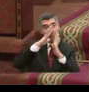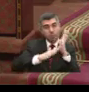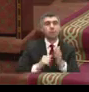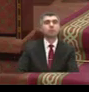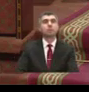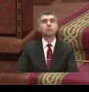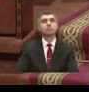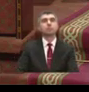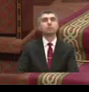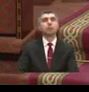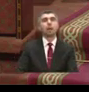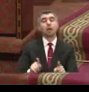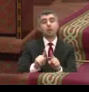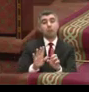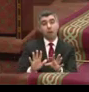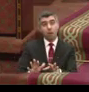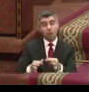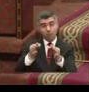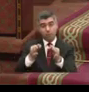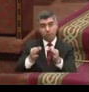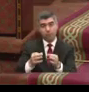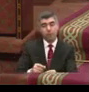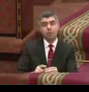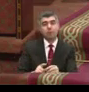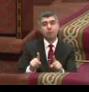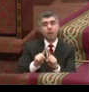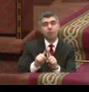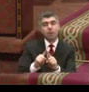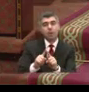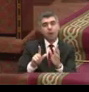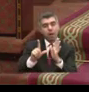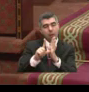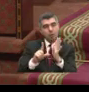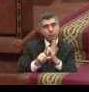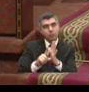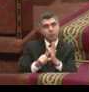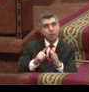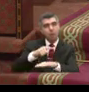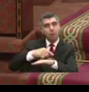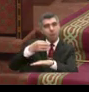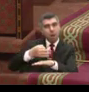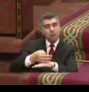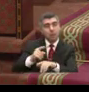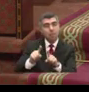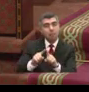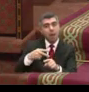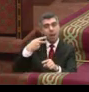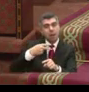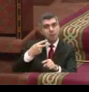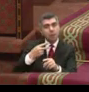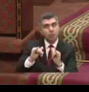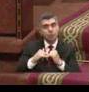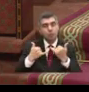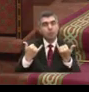ذلك فان ما تتضمن هذه الماده من منح الاسبقيه الزمنيه للتحدث في موضوع عام وطارئ في جلسه مخصصه